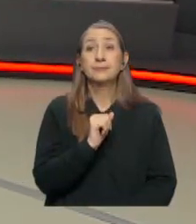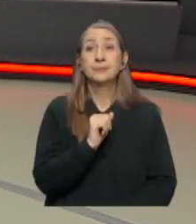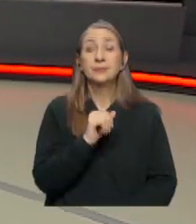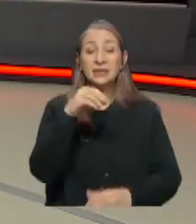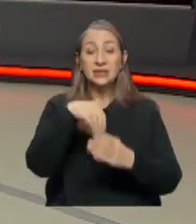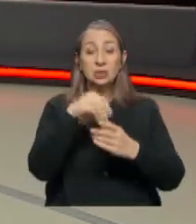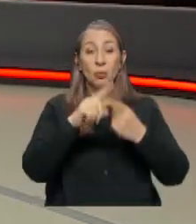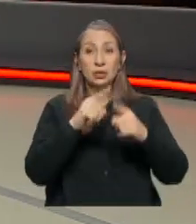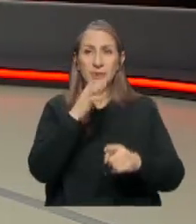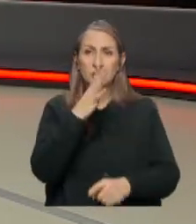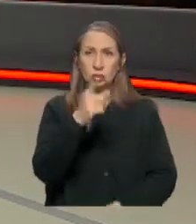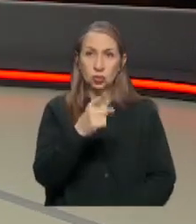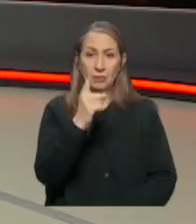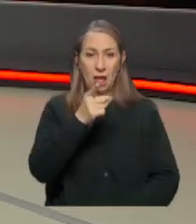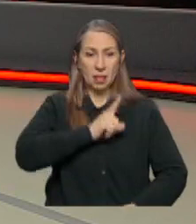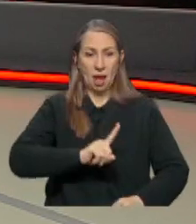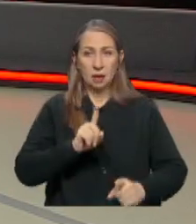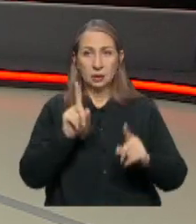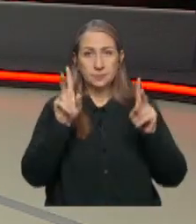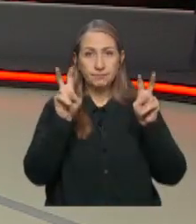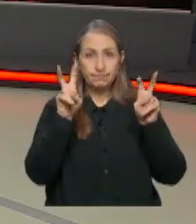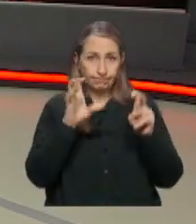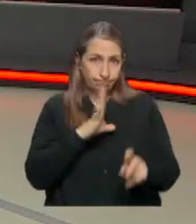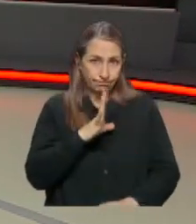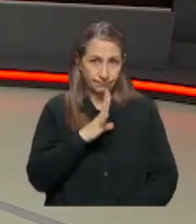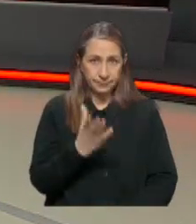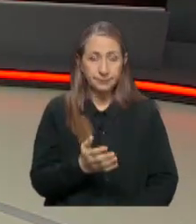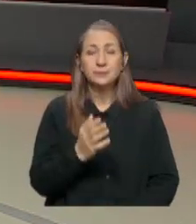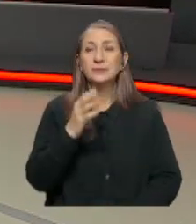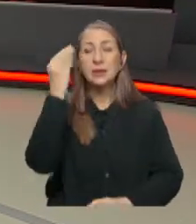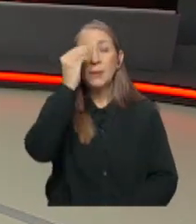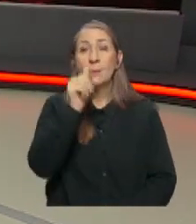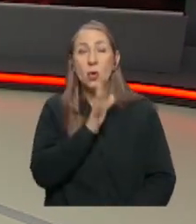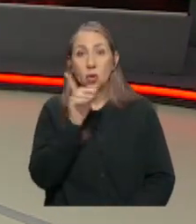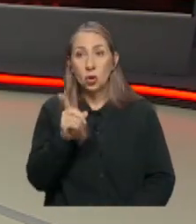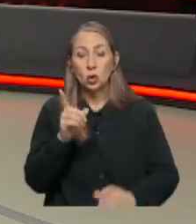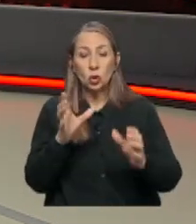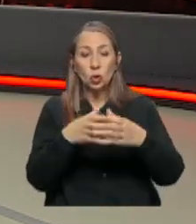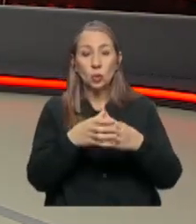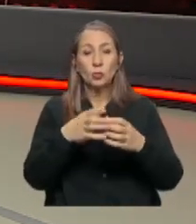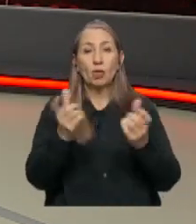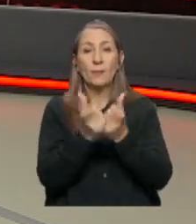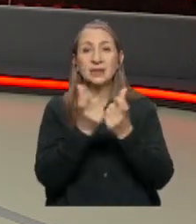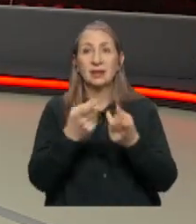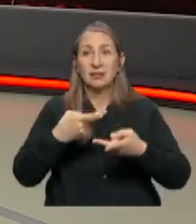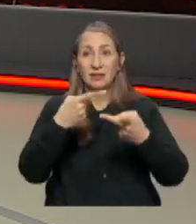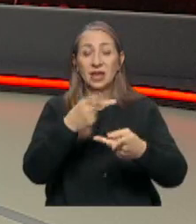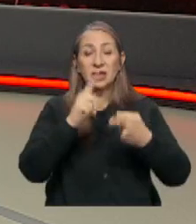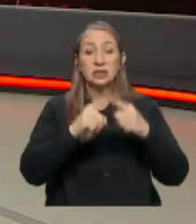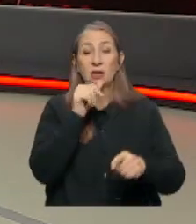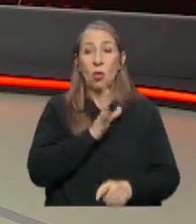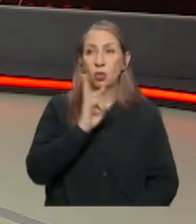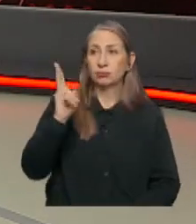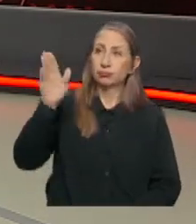İç siyasette de biliyorsunuz işte bir adaylık hikayesi var. Ekrem İmamoğlu grup toplantısına davet edildi Kemal